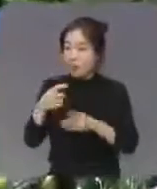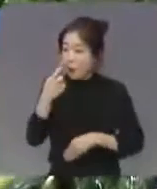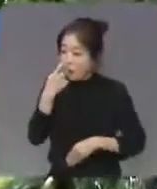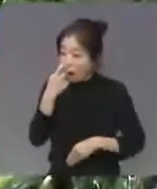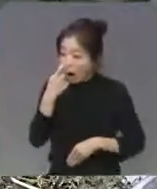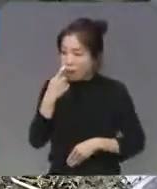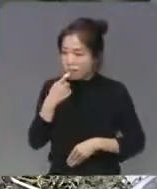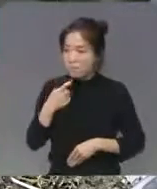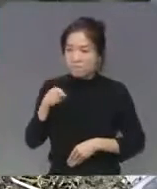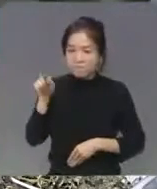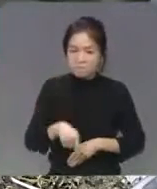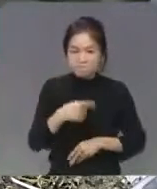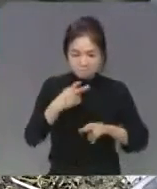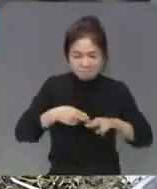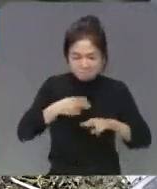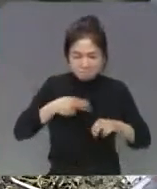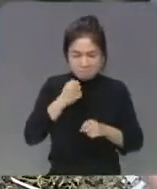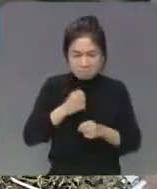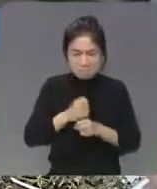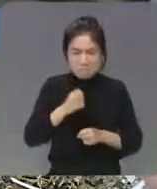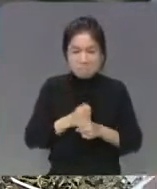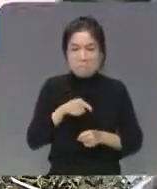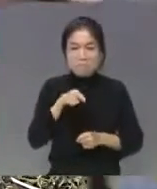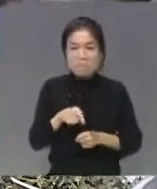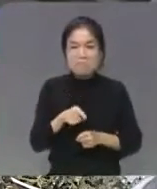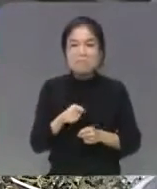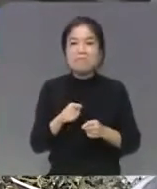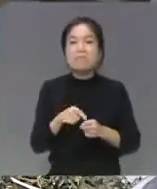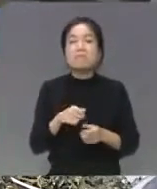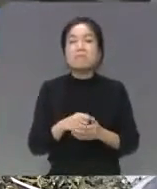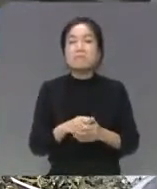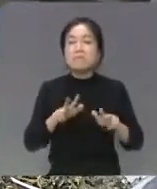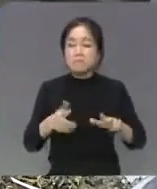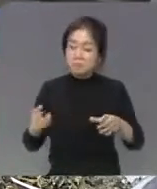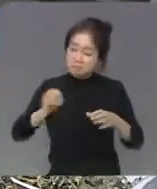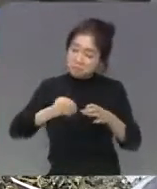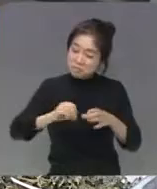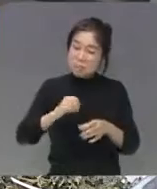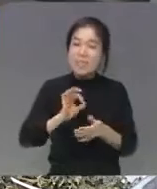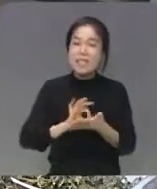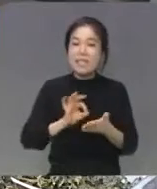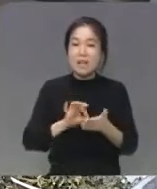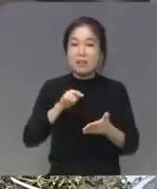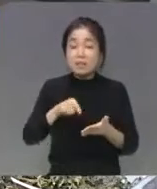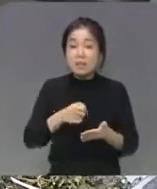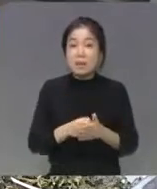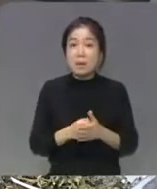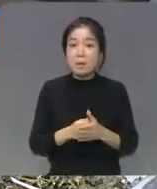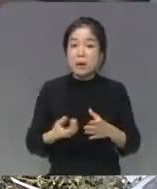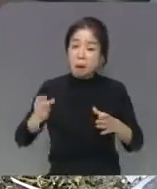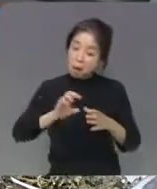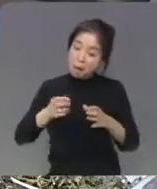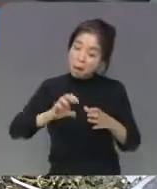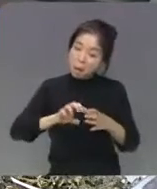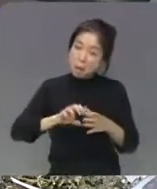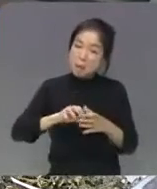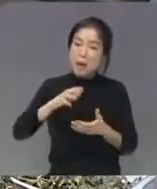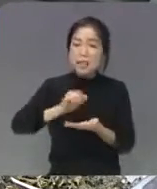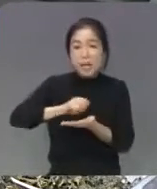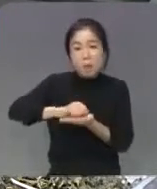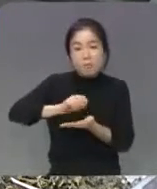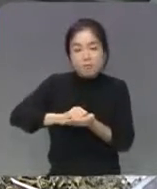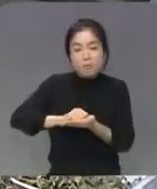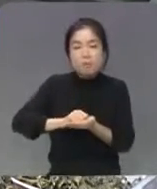만들었어요 예 만들어 가지고 지금 이렇게 사용하고 있는데 이걸 해준 나물이 해